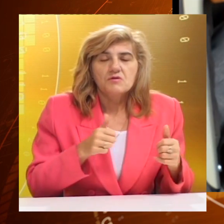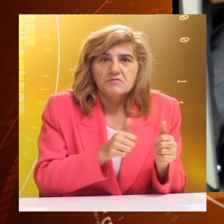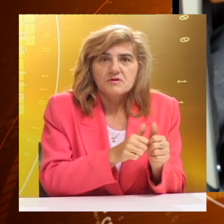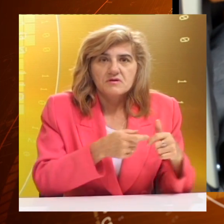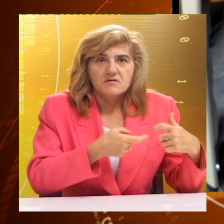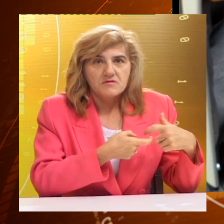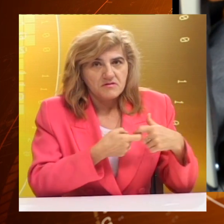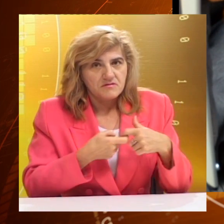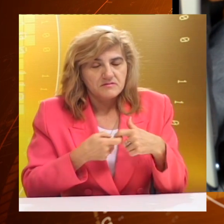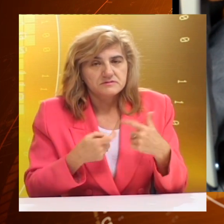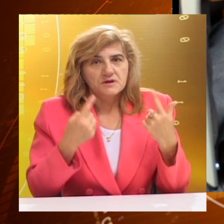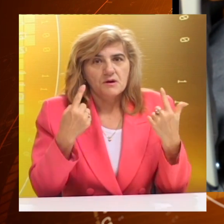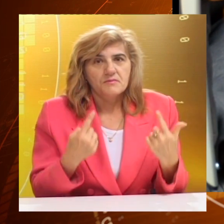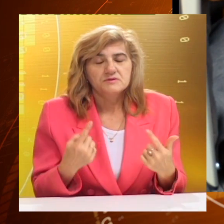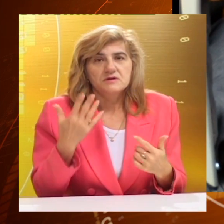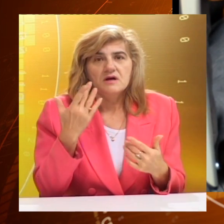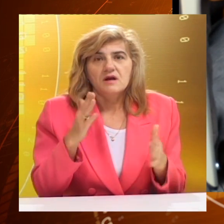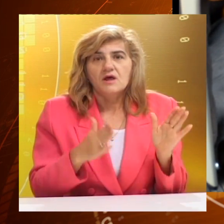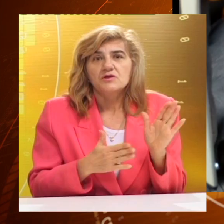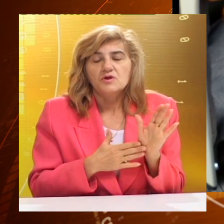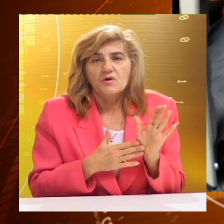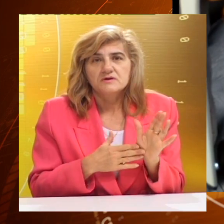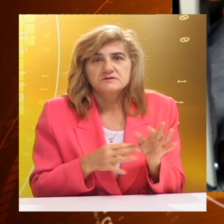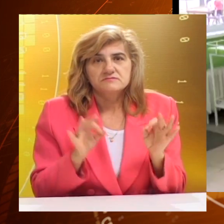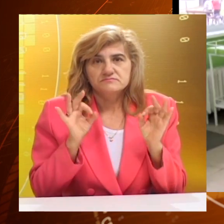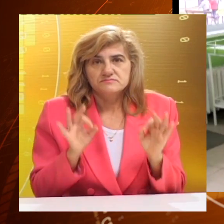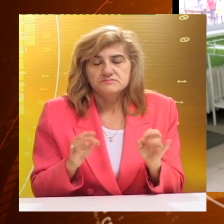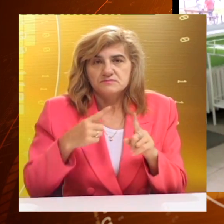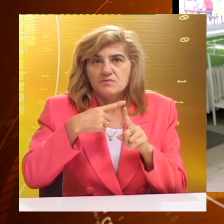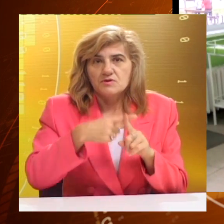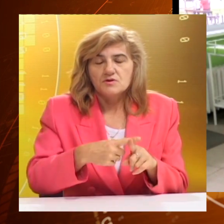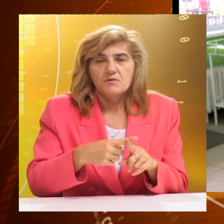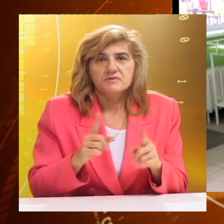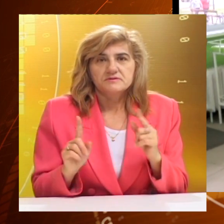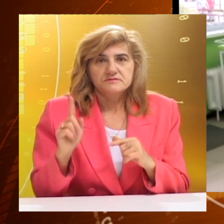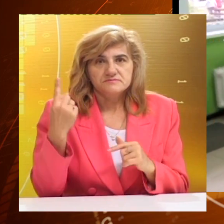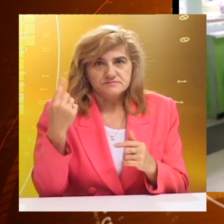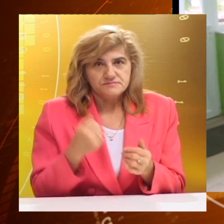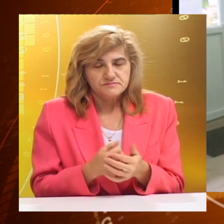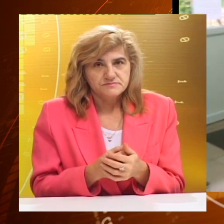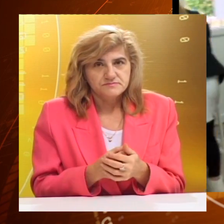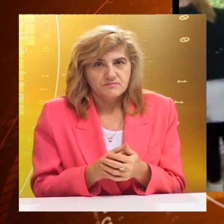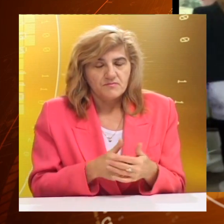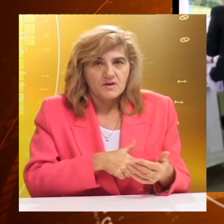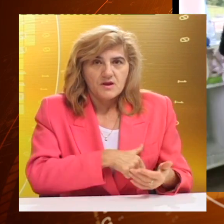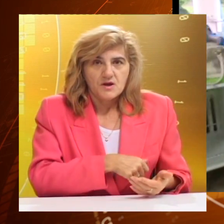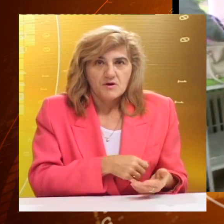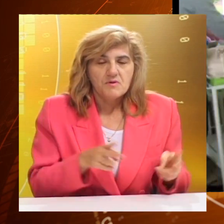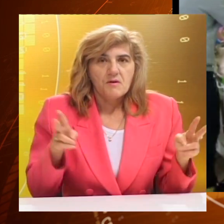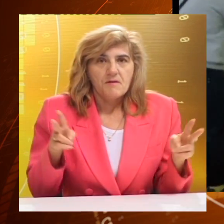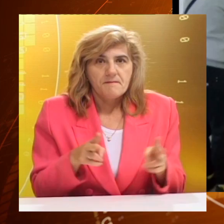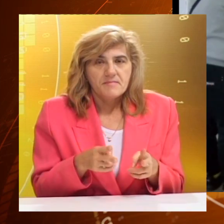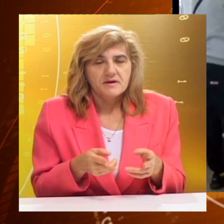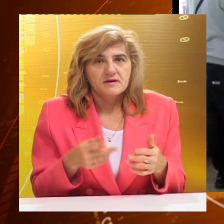uspostavlja dublja emocionalna veza sa detetom, postoji nekoliko dokazanih pozitivnih efekata na zdravlje žena koje doje. Dojenje